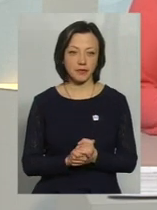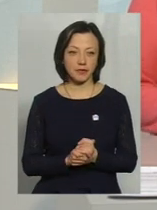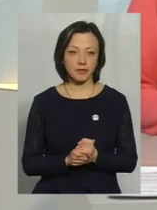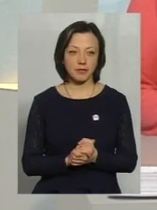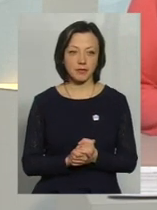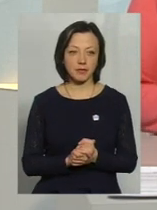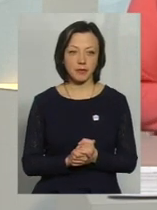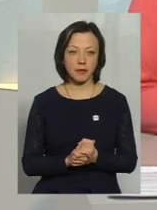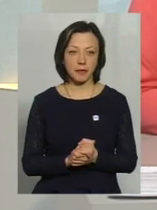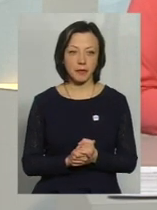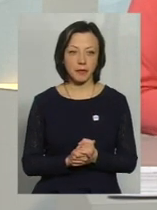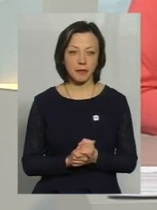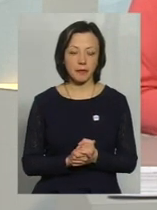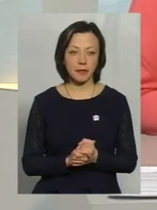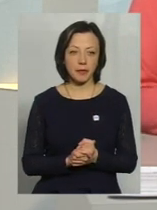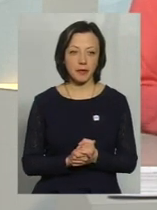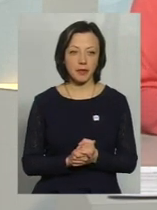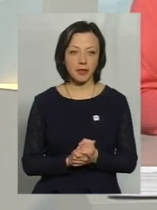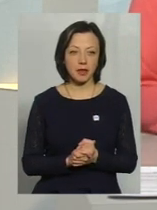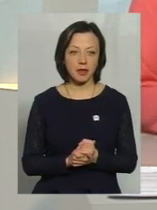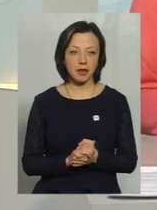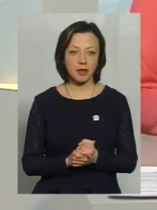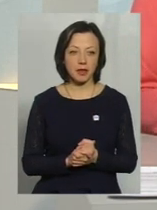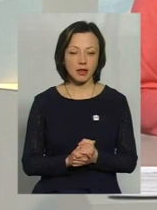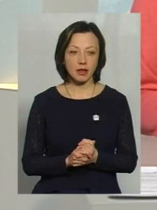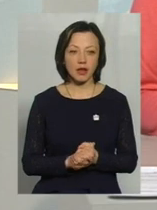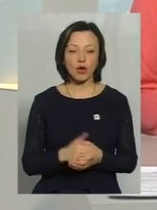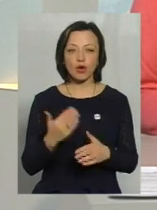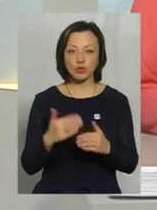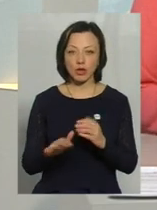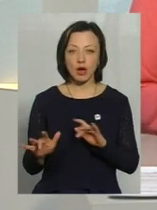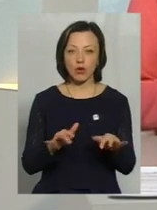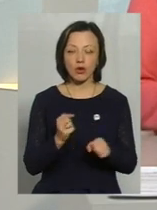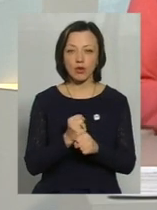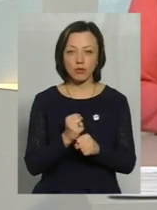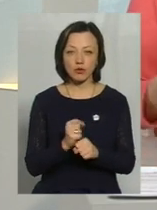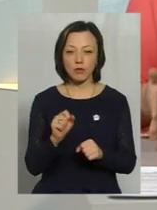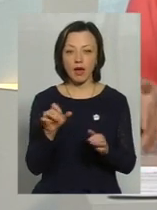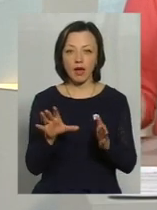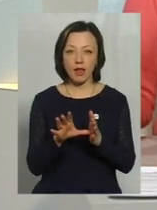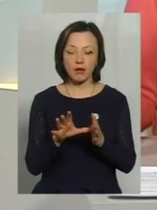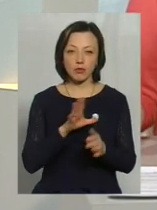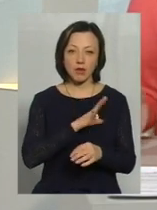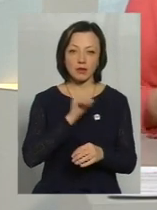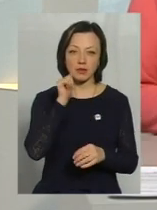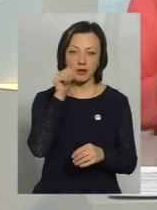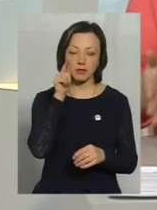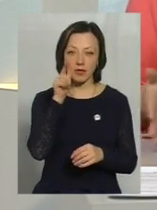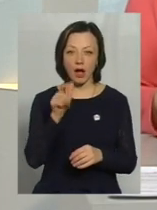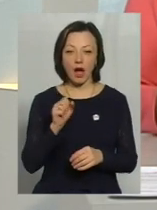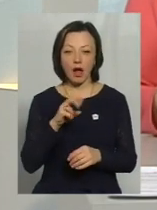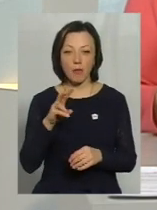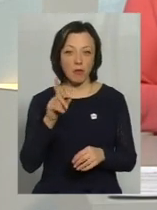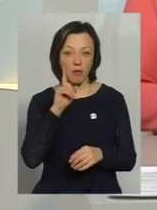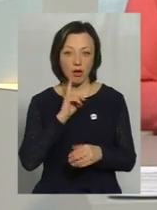Вже є якісь, ну, як правильно сказати, вже якісь кроки робляться для того, щоб от електрика була там завтра, післязавтра? Адже поки